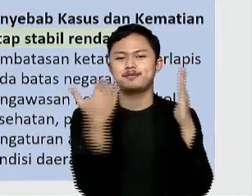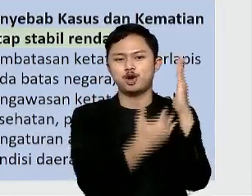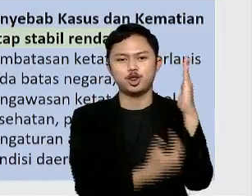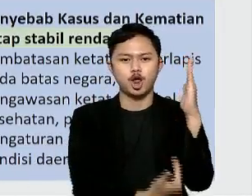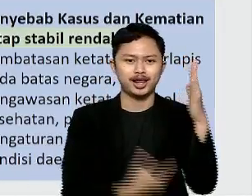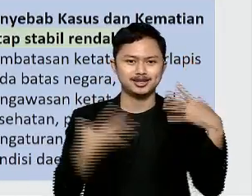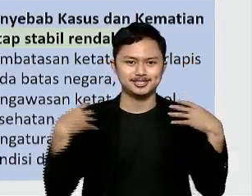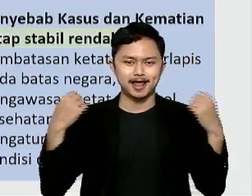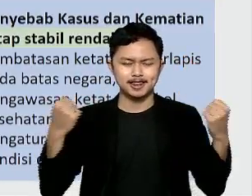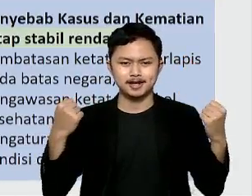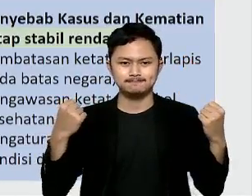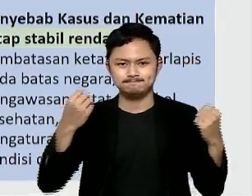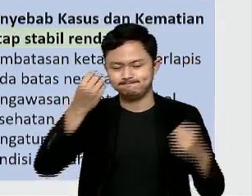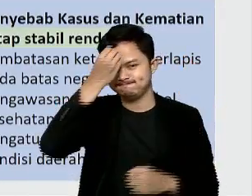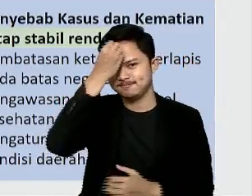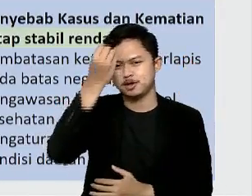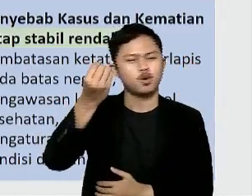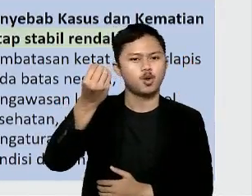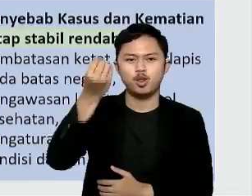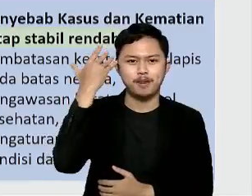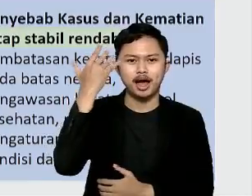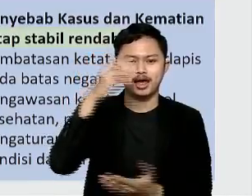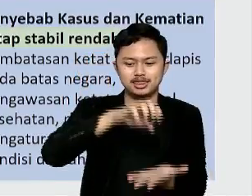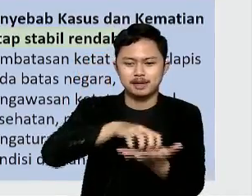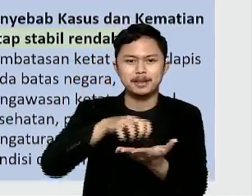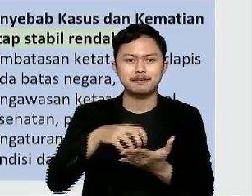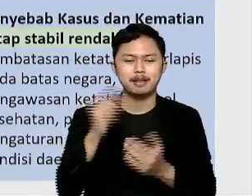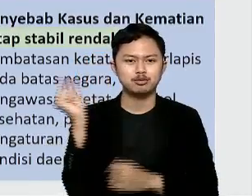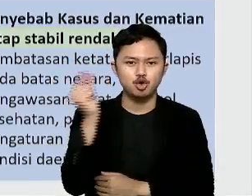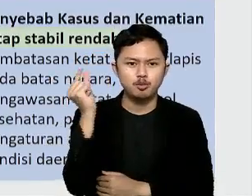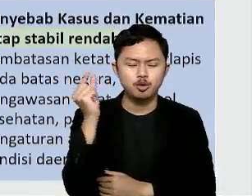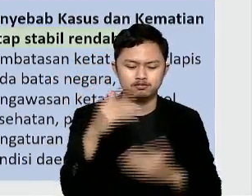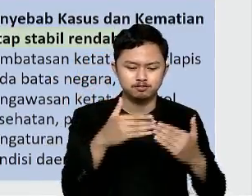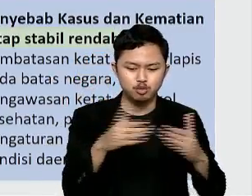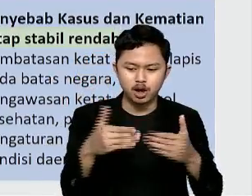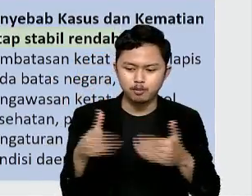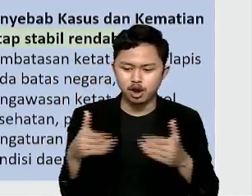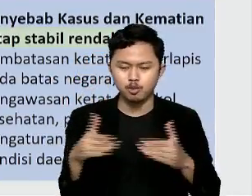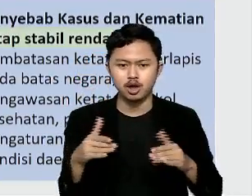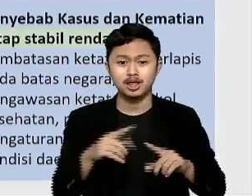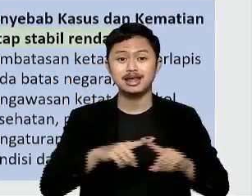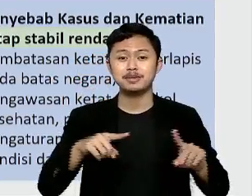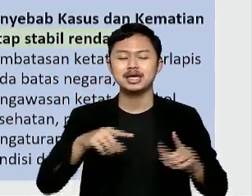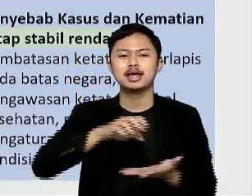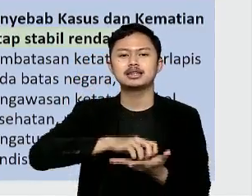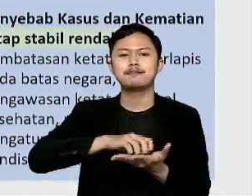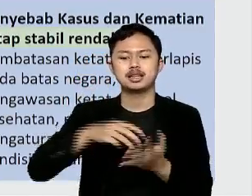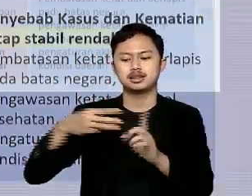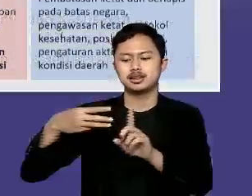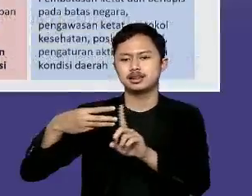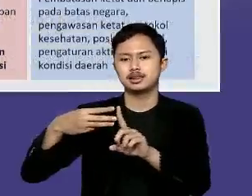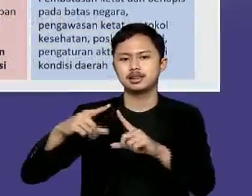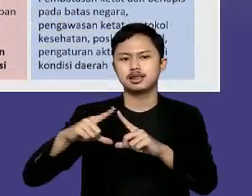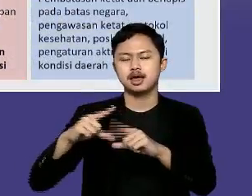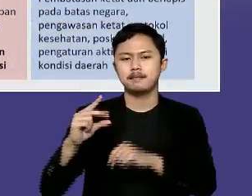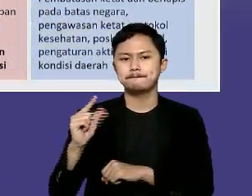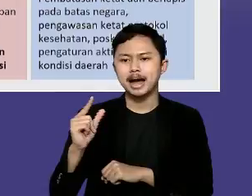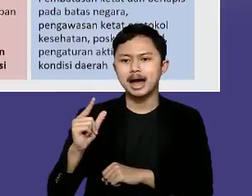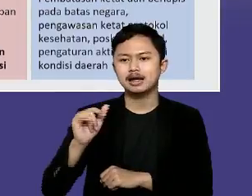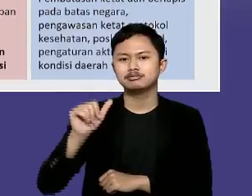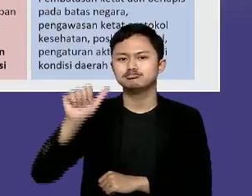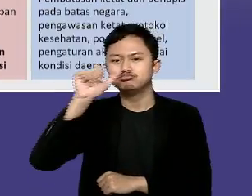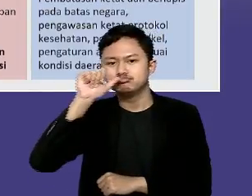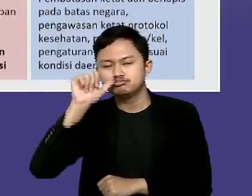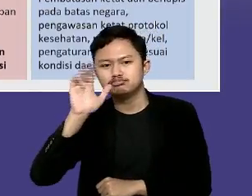protokol kesehatan lengah pada tempat umum, sementara jam operasional bar dan restoran, serta tempat umum